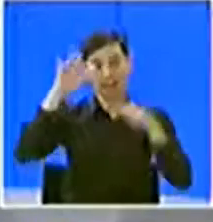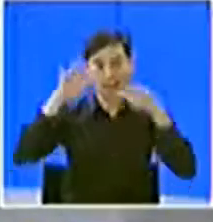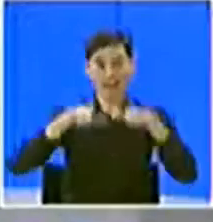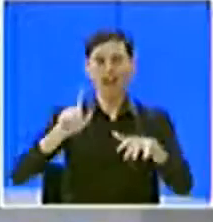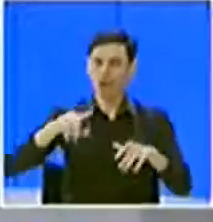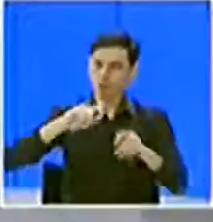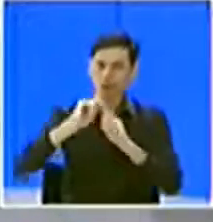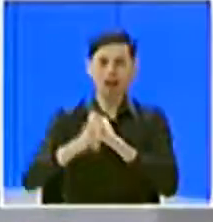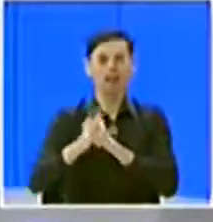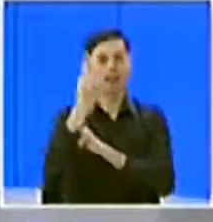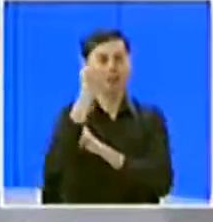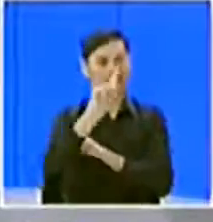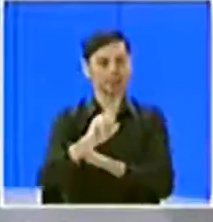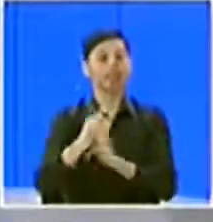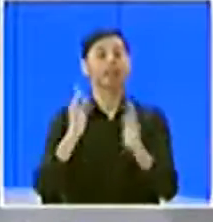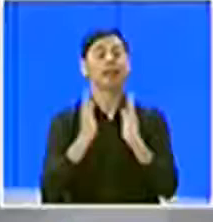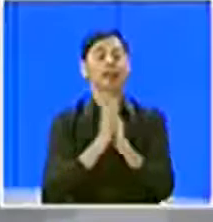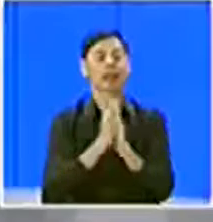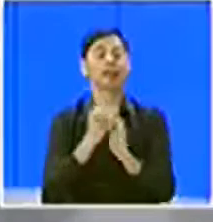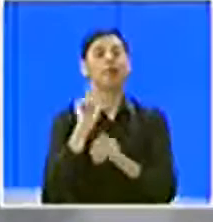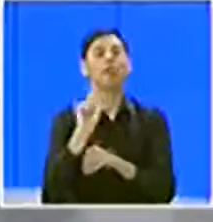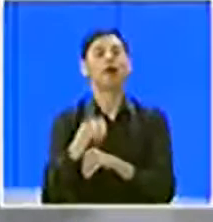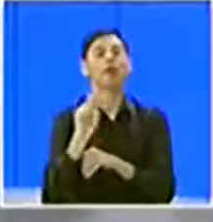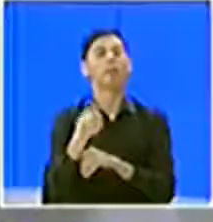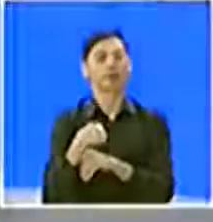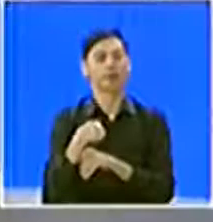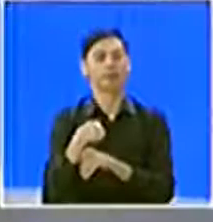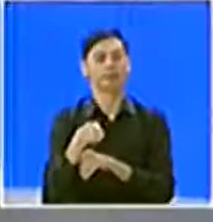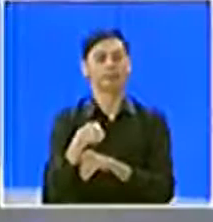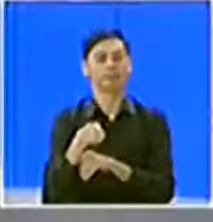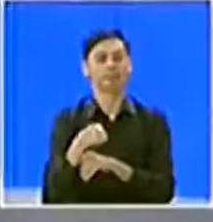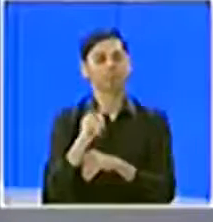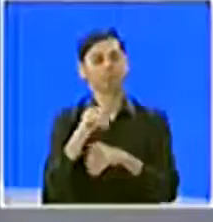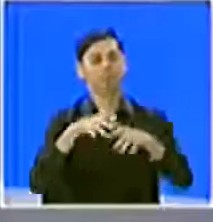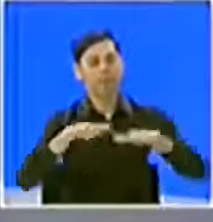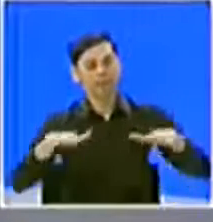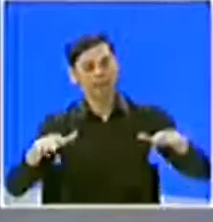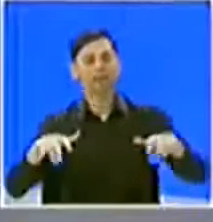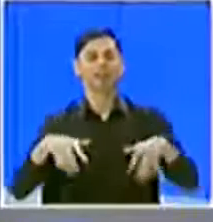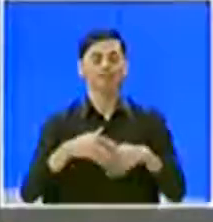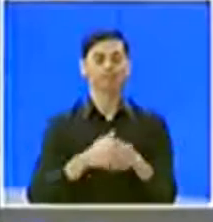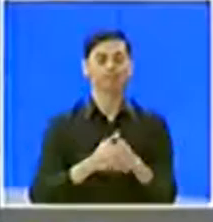membayar sewa unit, para penghuni juga diharuskan membayar listrik serta penggunaan air.